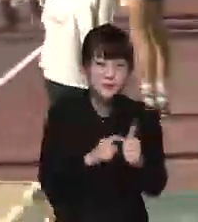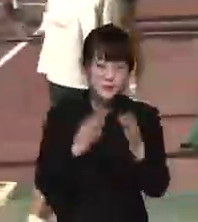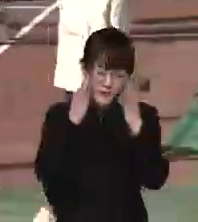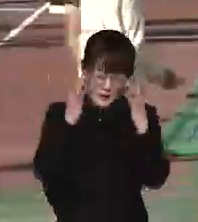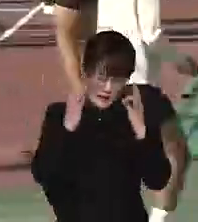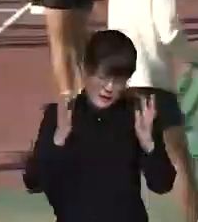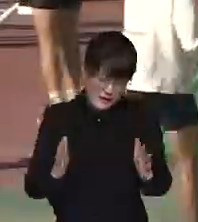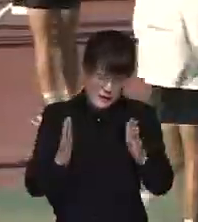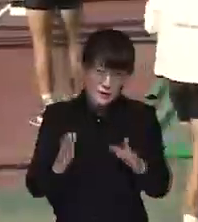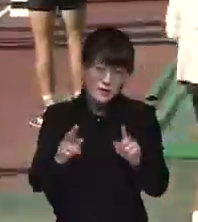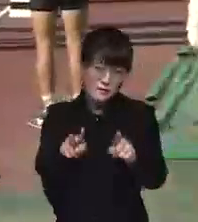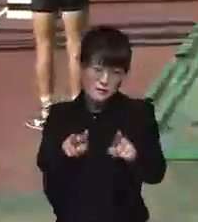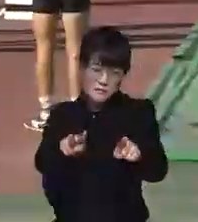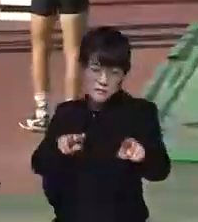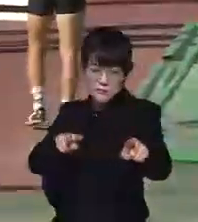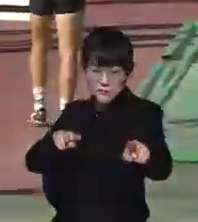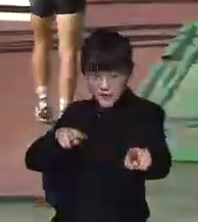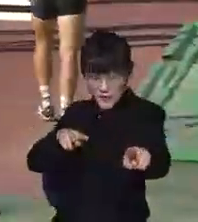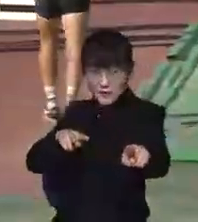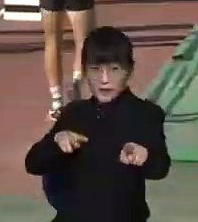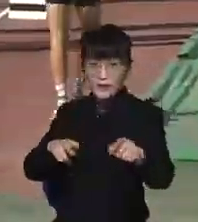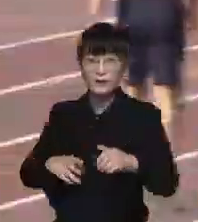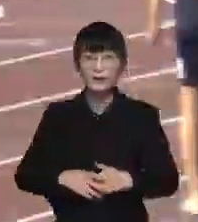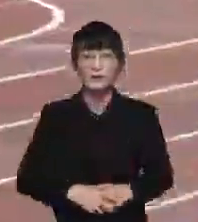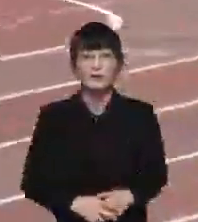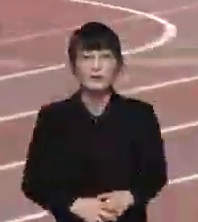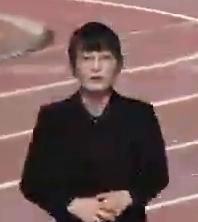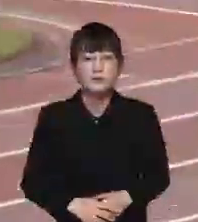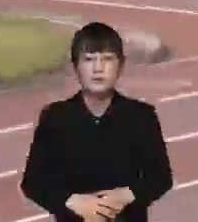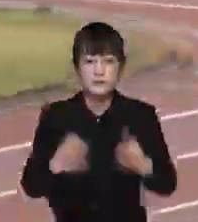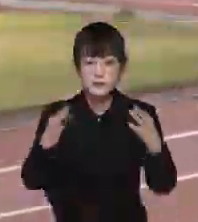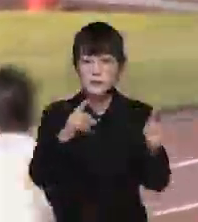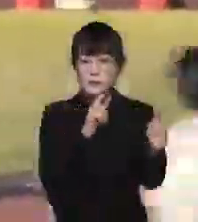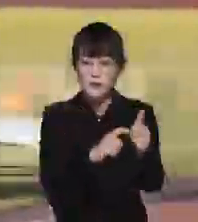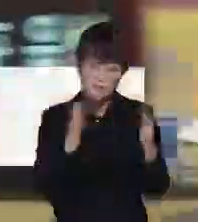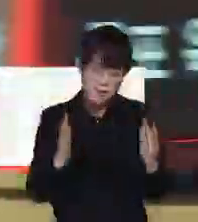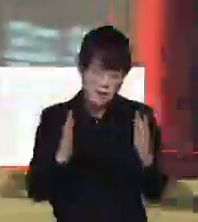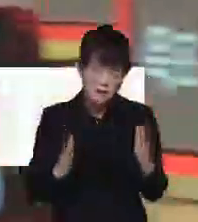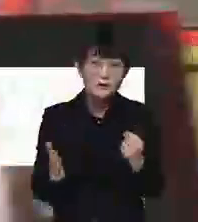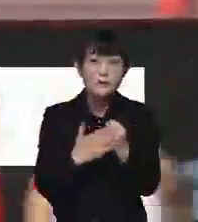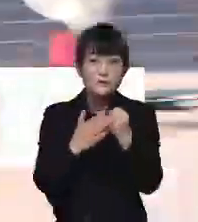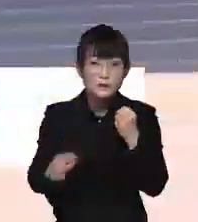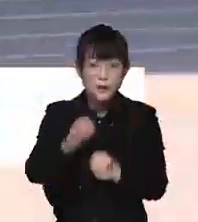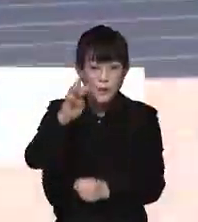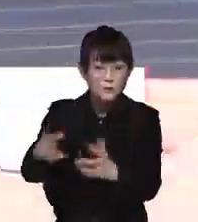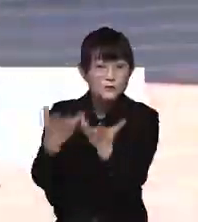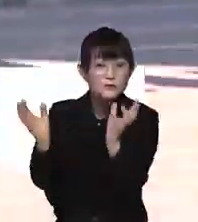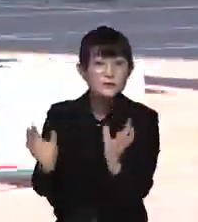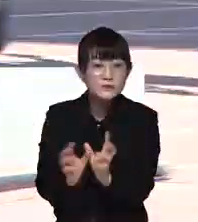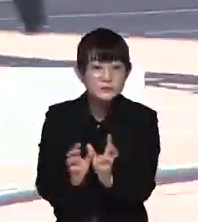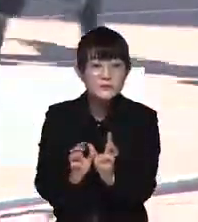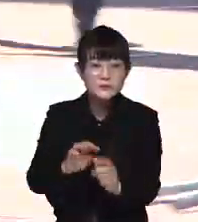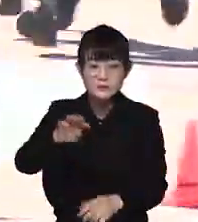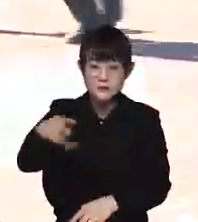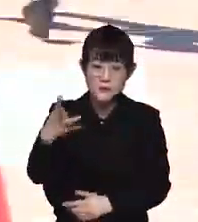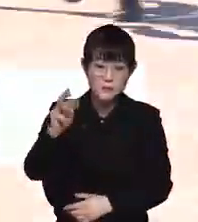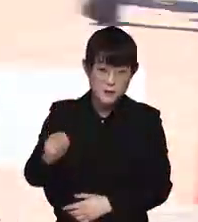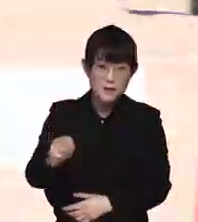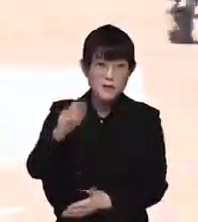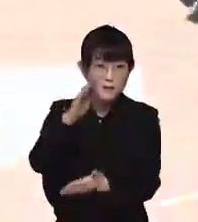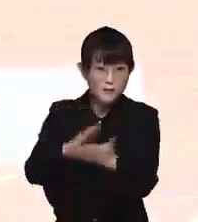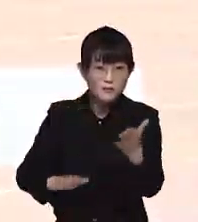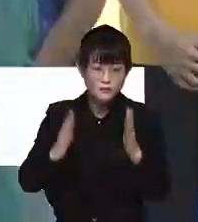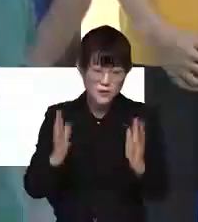다한 질주로 2위와 격차를 벌립니다. 김구경의 활약 속에 광주광역시팀은 육상 남자 일반부